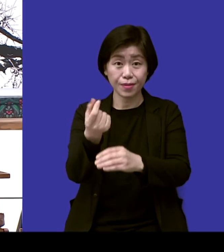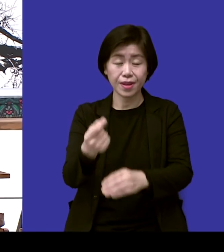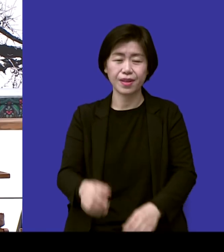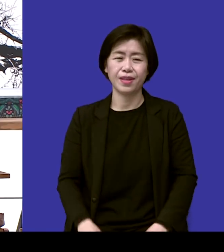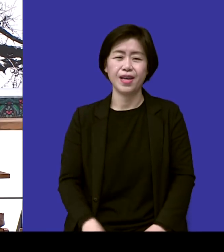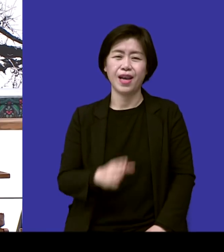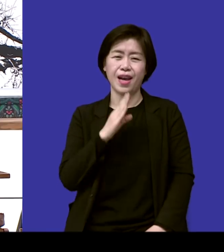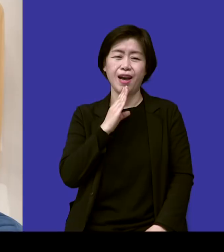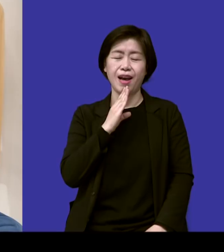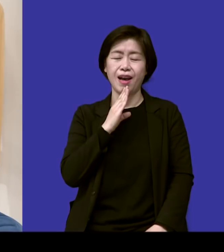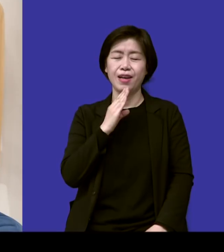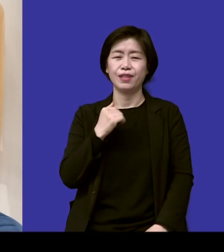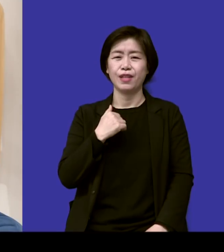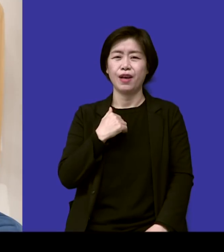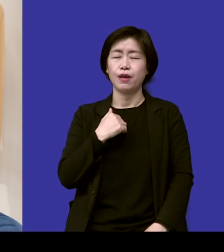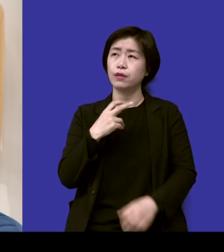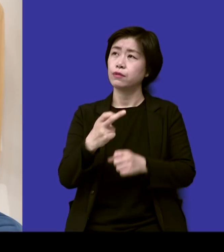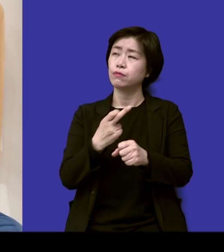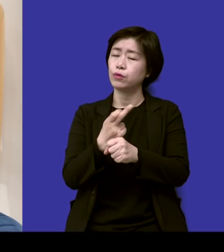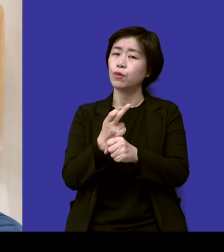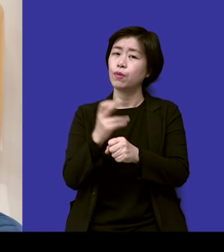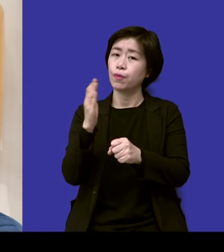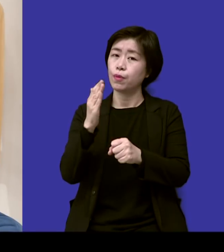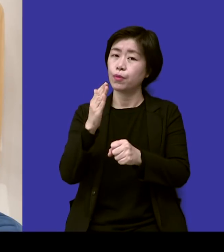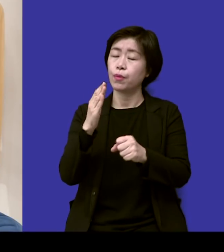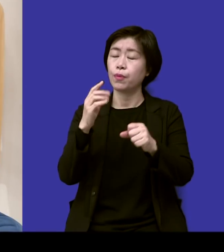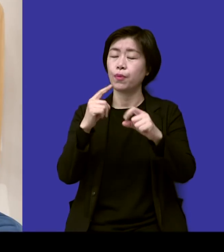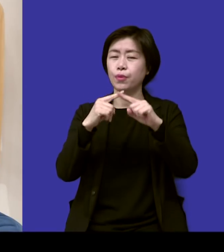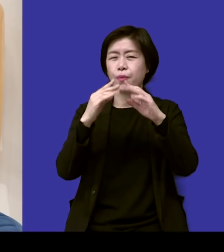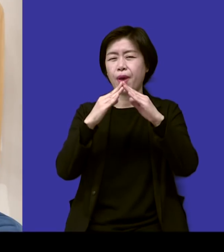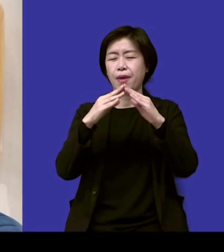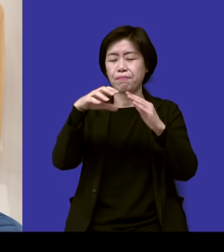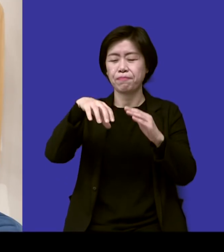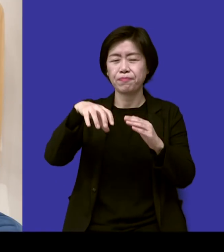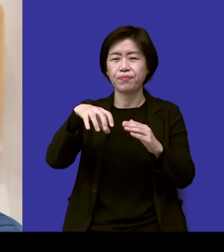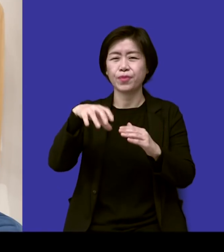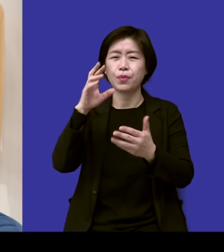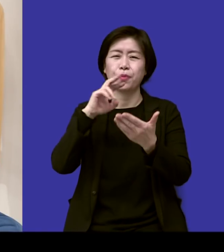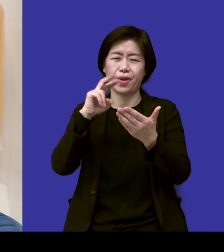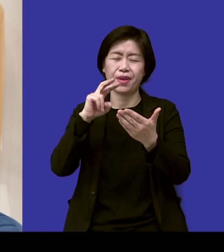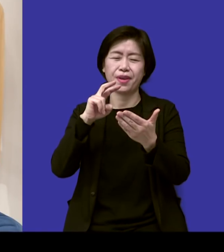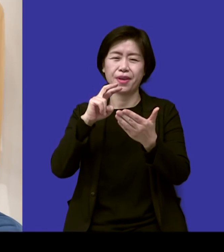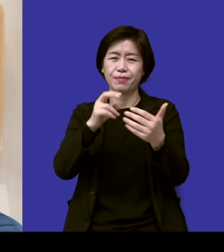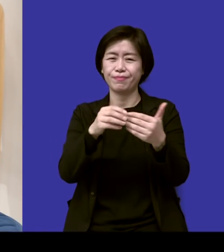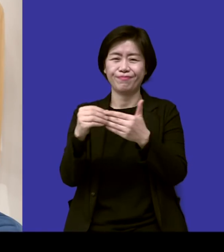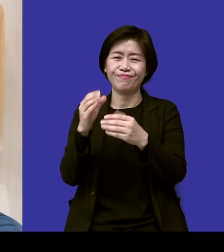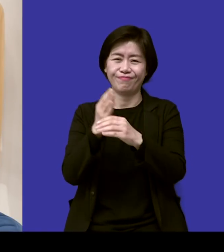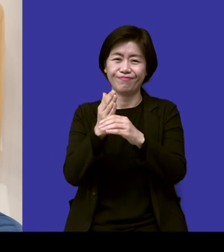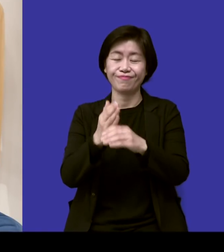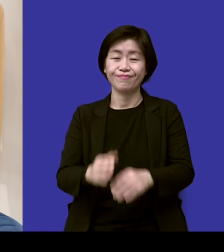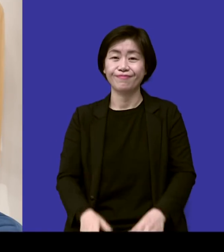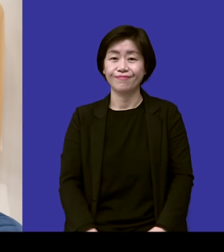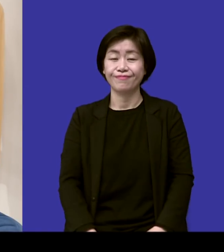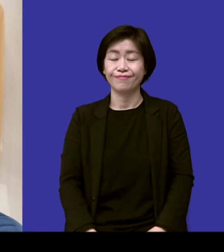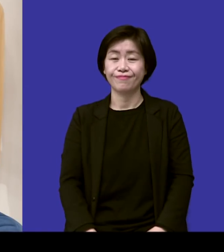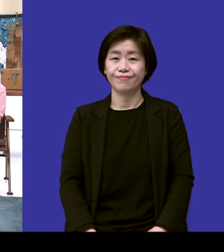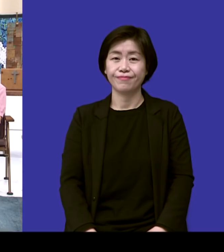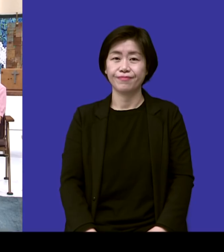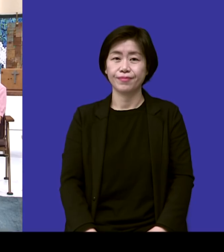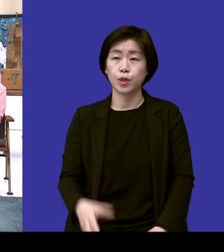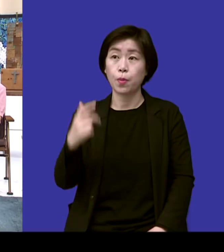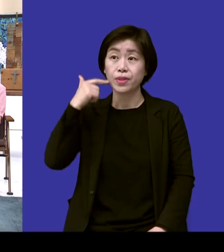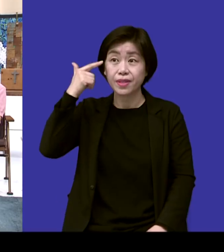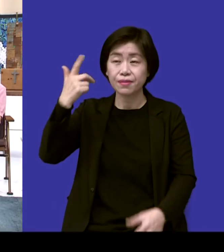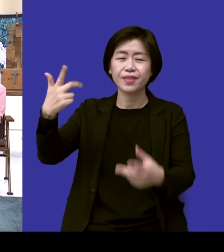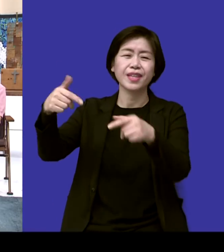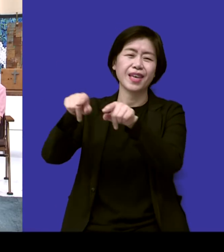근데 이제 저는 끝까지 그냥 교인이 적지만 그래도 찬양 인도를 해야 될 것 같아서 네. 인도는 목사님이 하시고